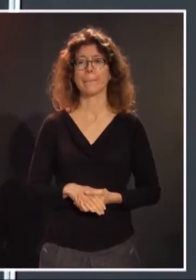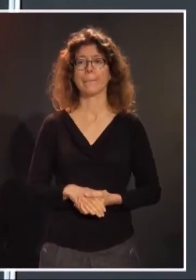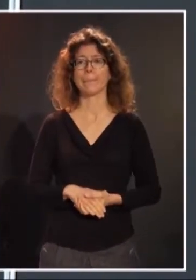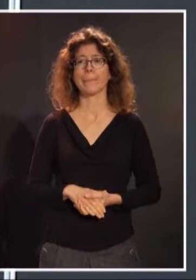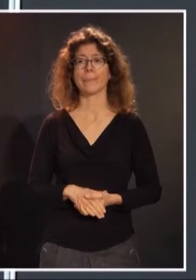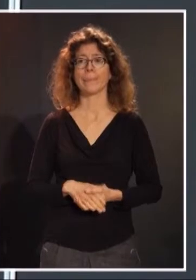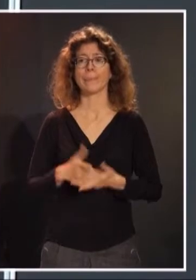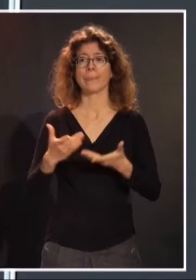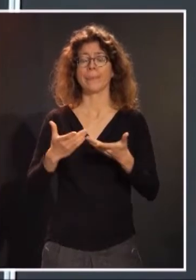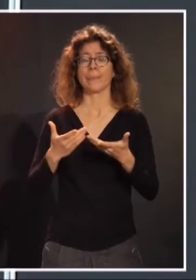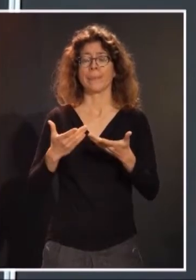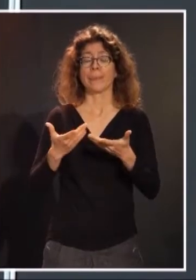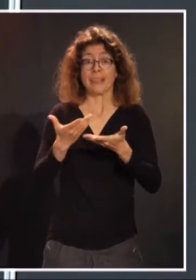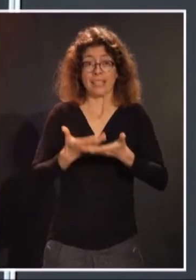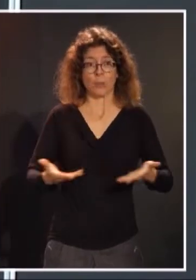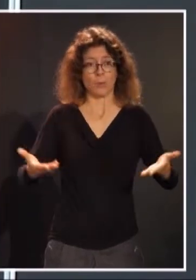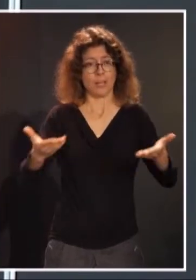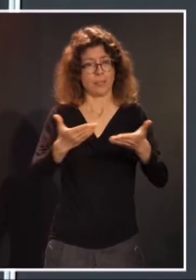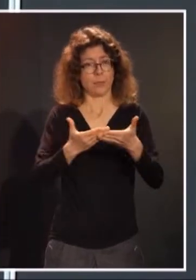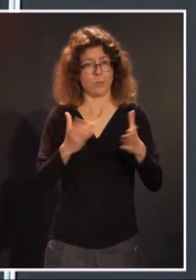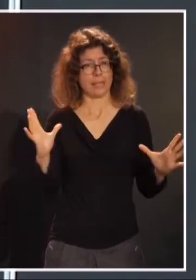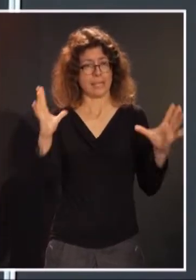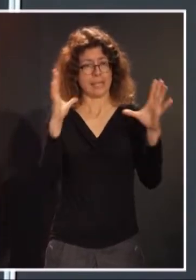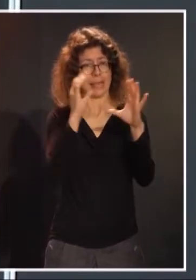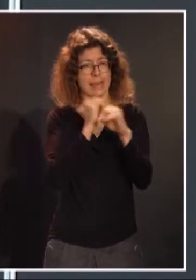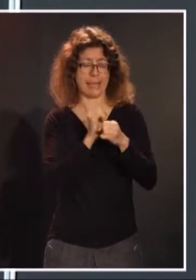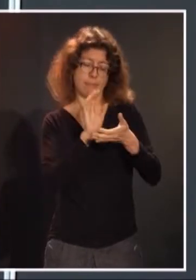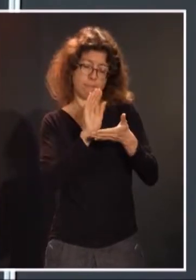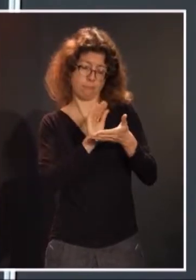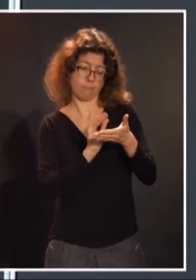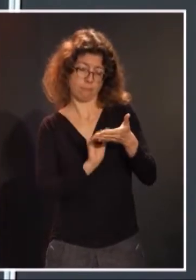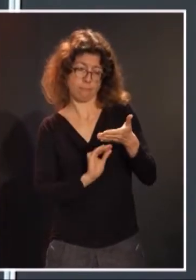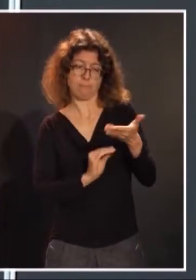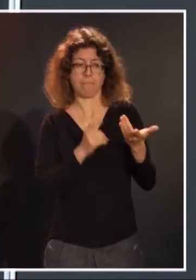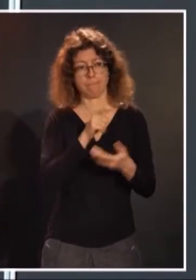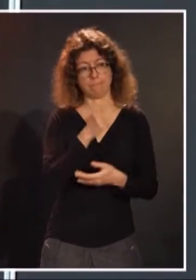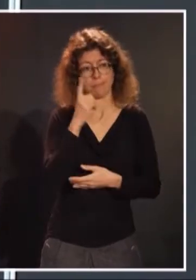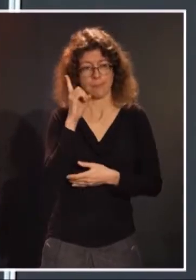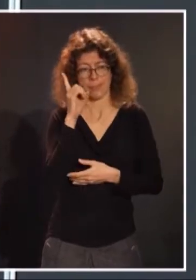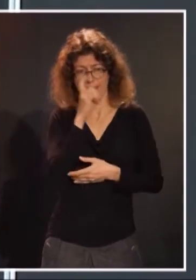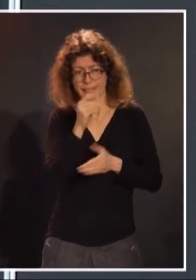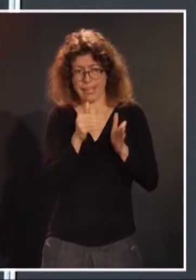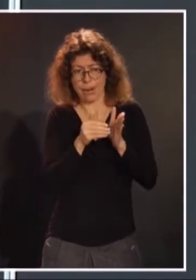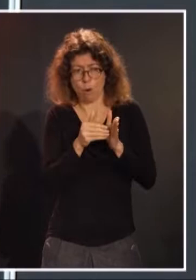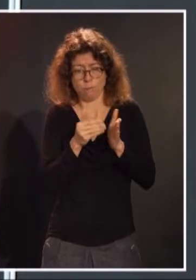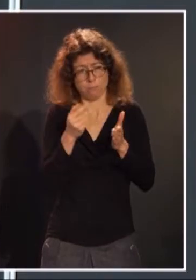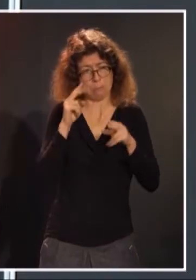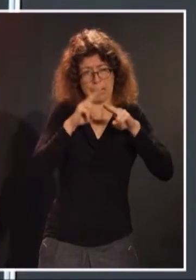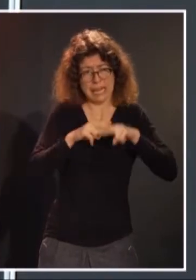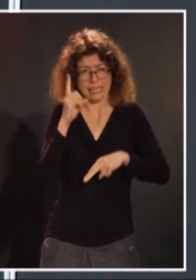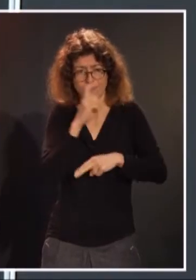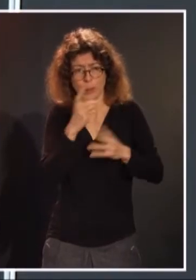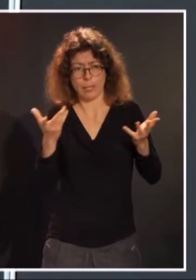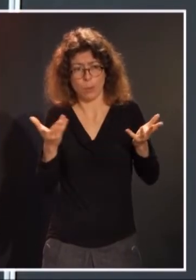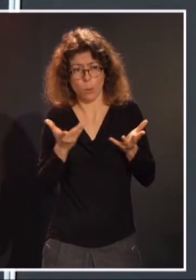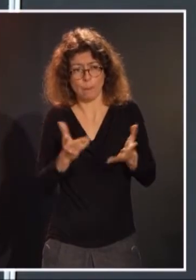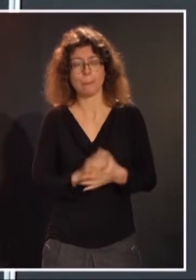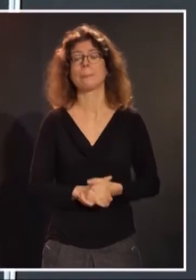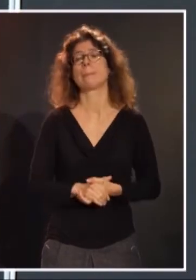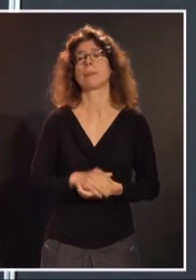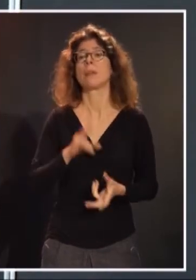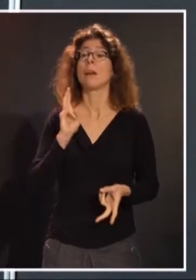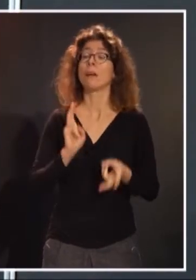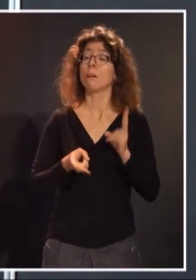Donc, en faisant la synthèse du contexte, on va aller regarder quelles sont finalement les difficultés qui persistent et est-ce qu'il pourrait